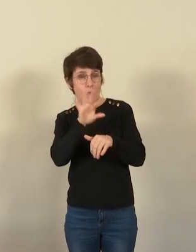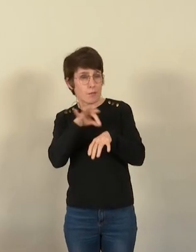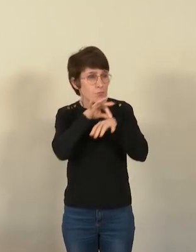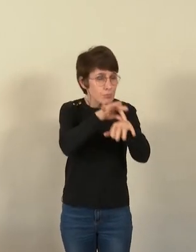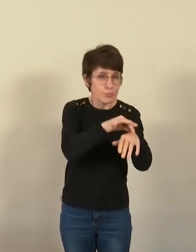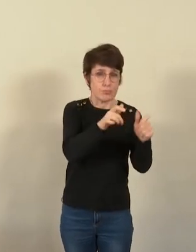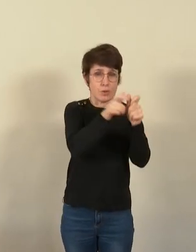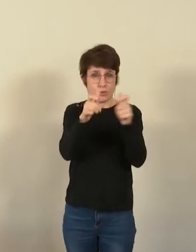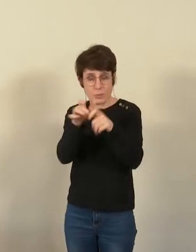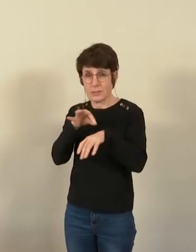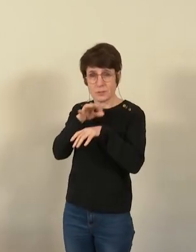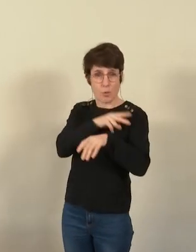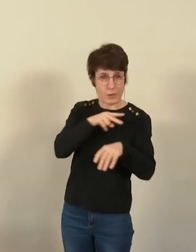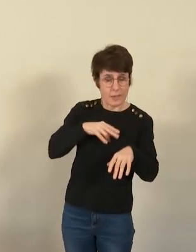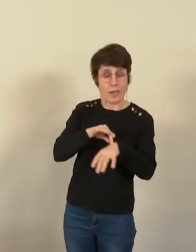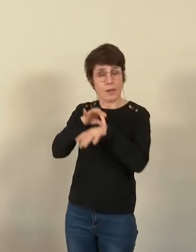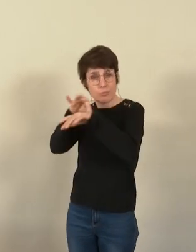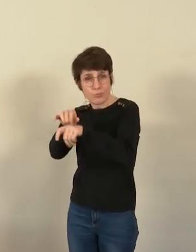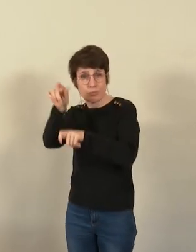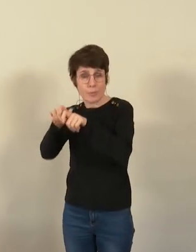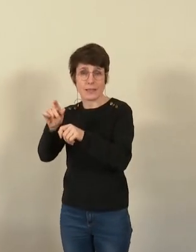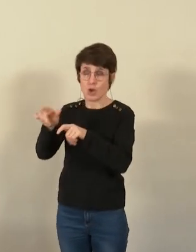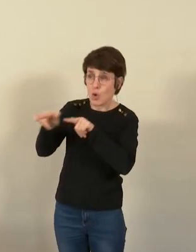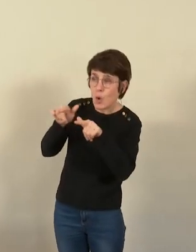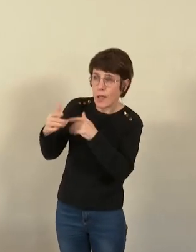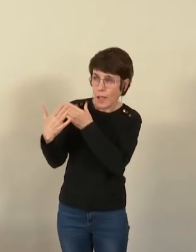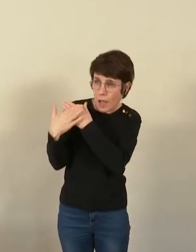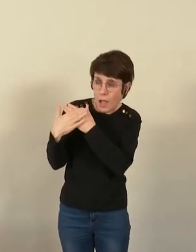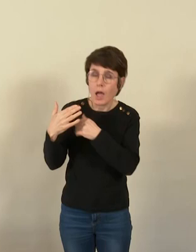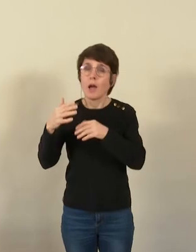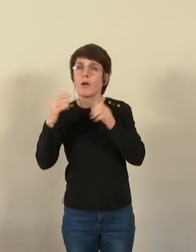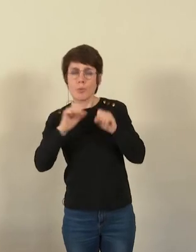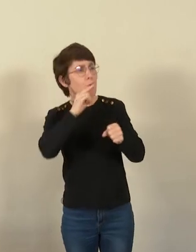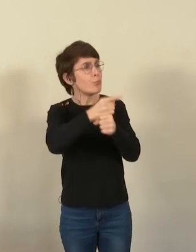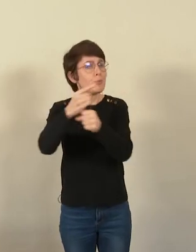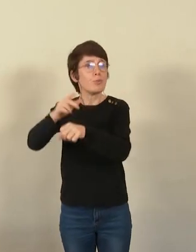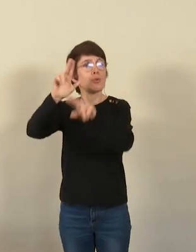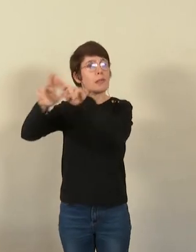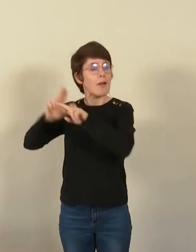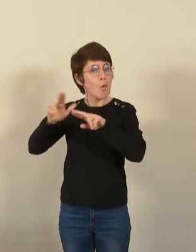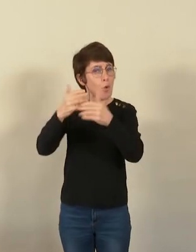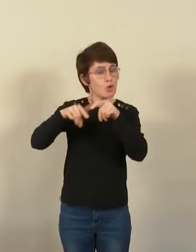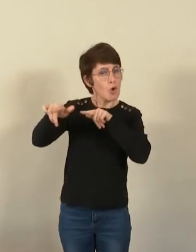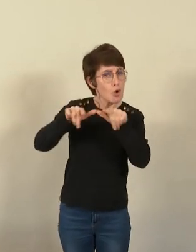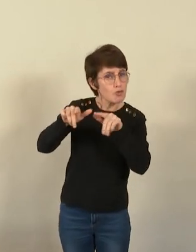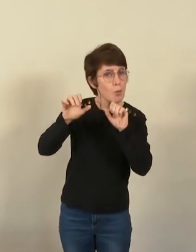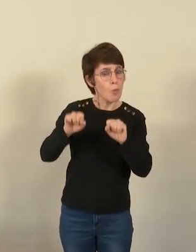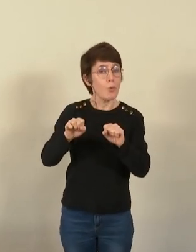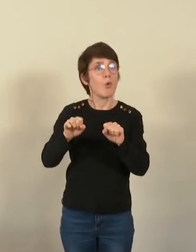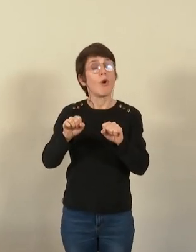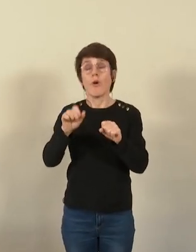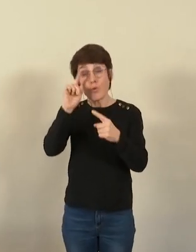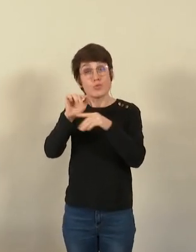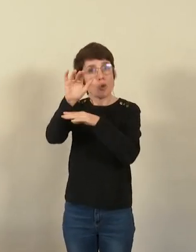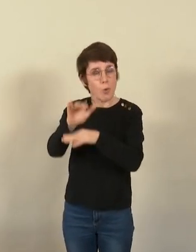déclarations et l'effectuation le cas échéant des travaux dans dans le logement et il va évidemment contribuer à protéger la décence des